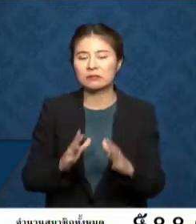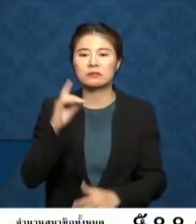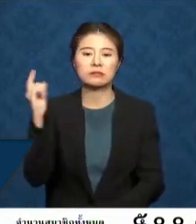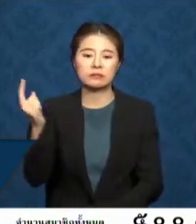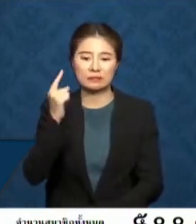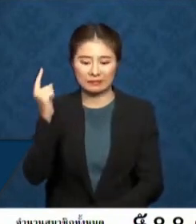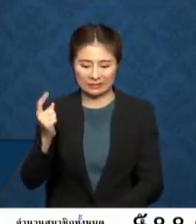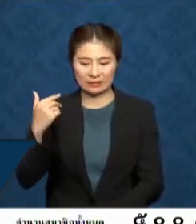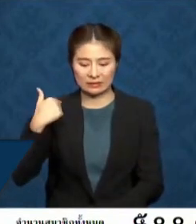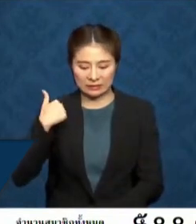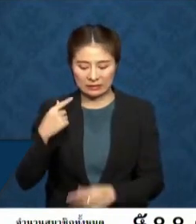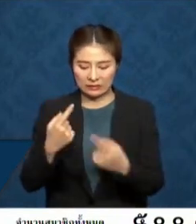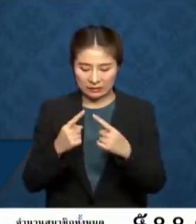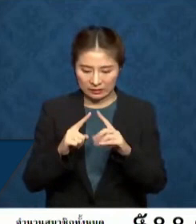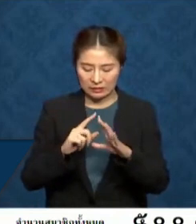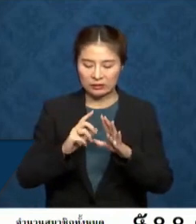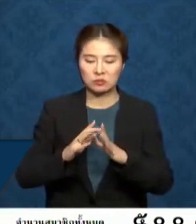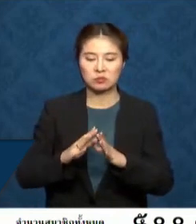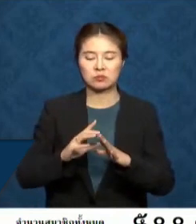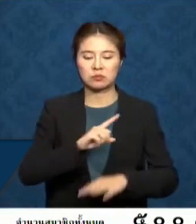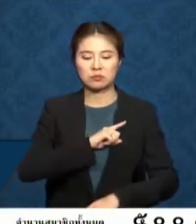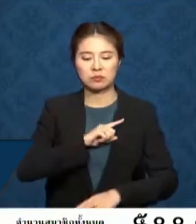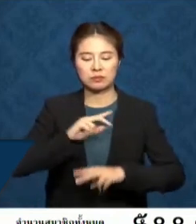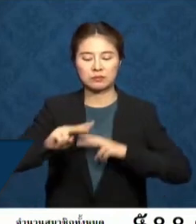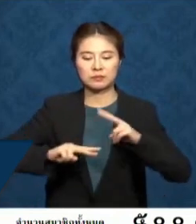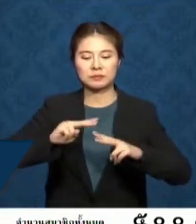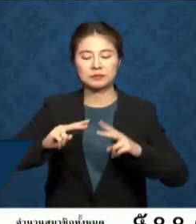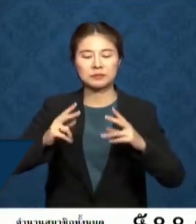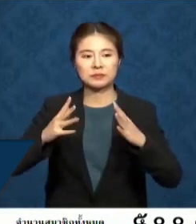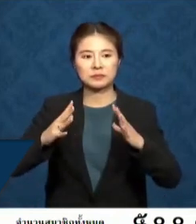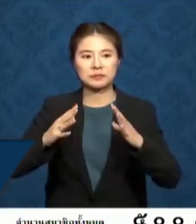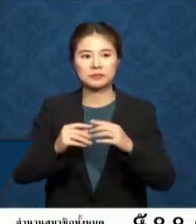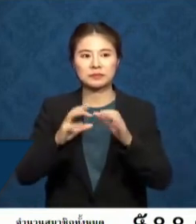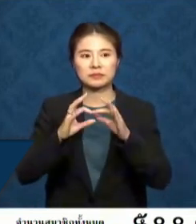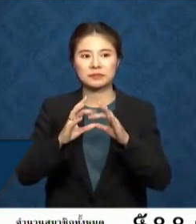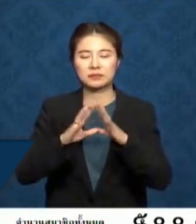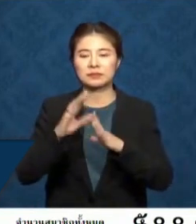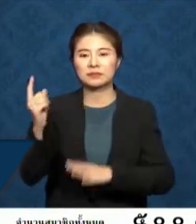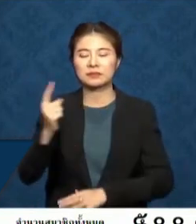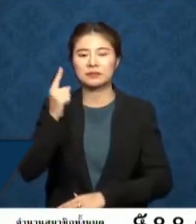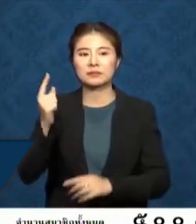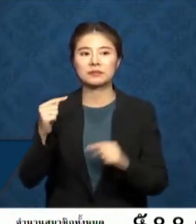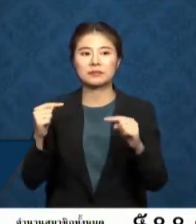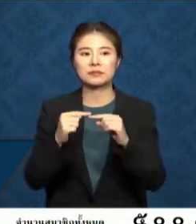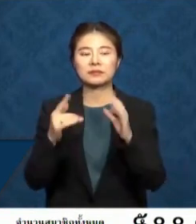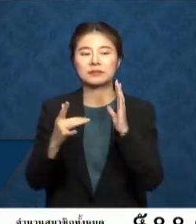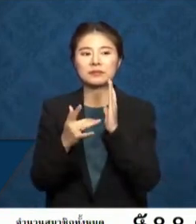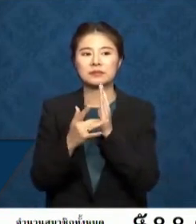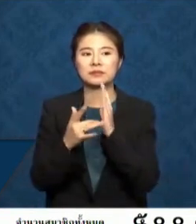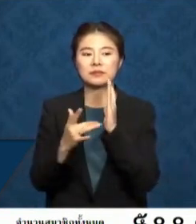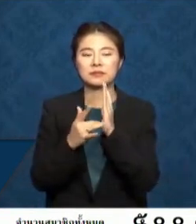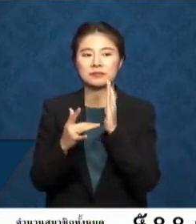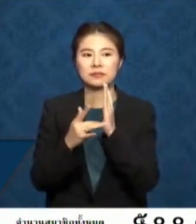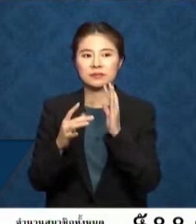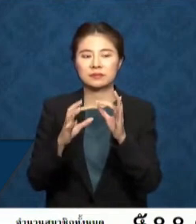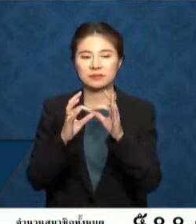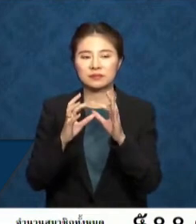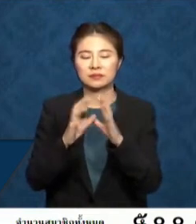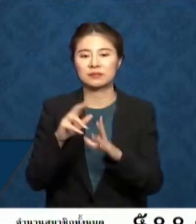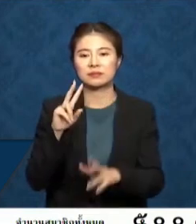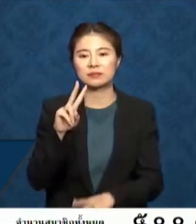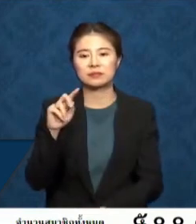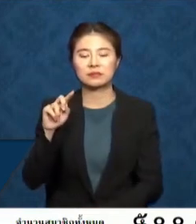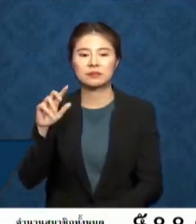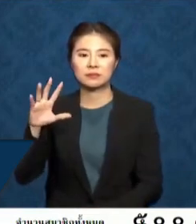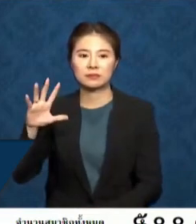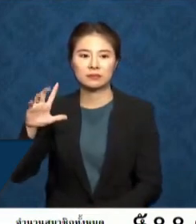ครับท่านประธานมีโครงการนึงครับเรียกว่าโครงการท่องเที่ยวดิจิตอลครับดิจิตอลทัวริสึม 2.5 ล้านบ